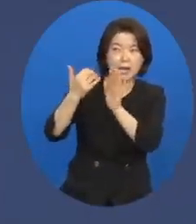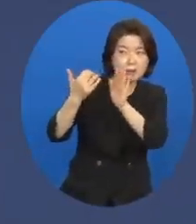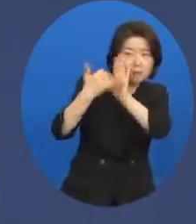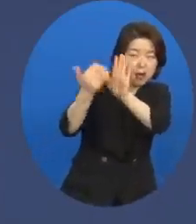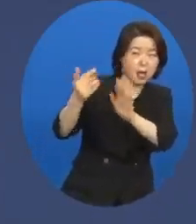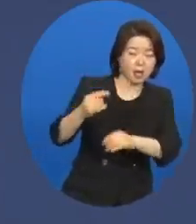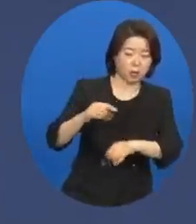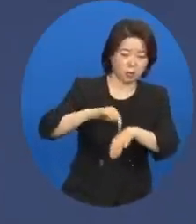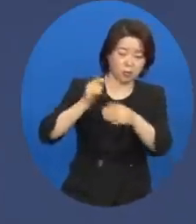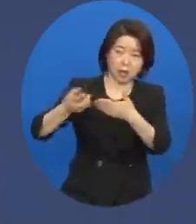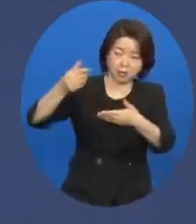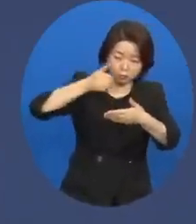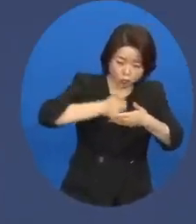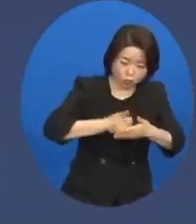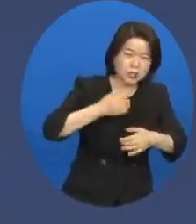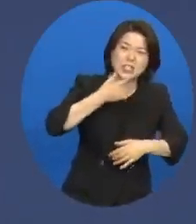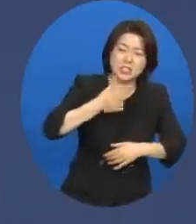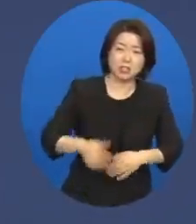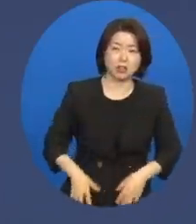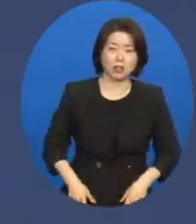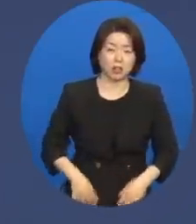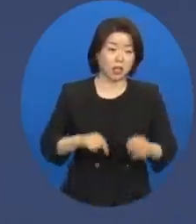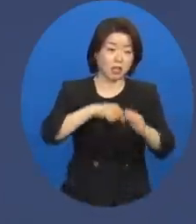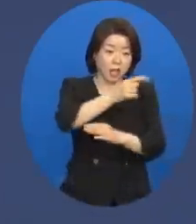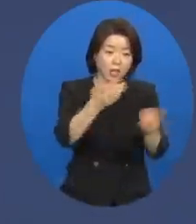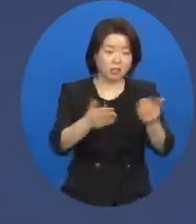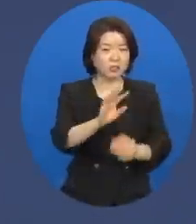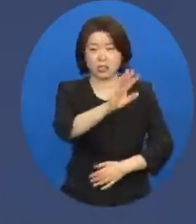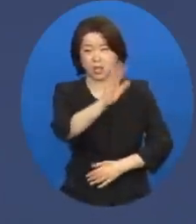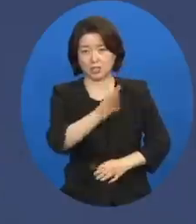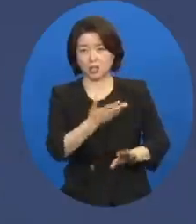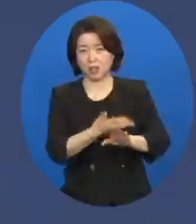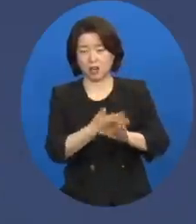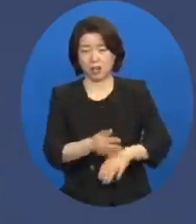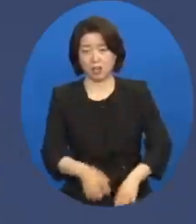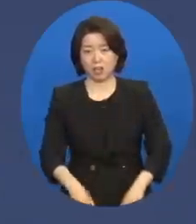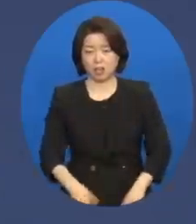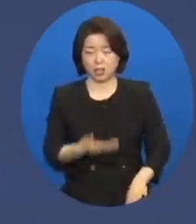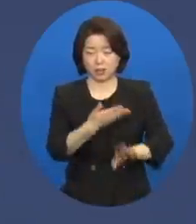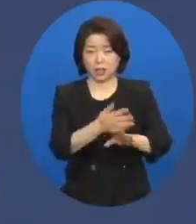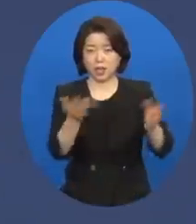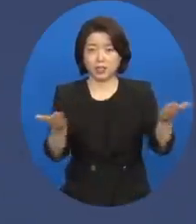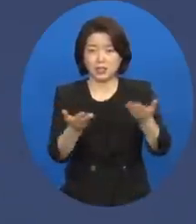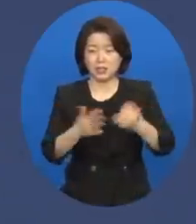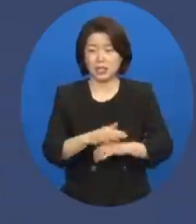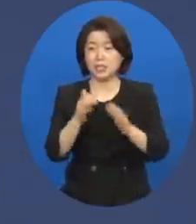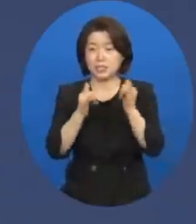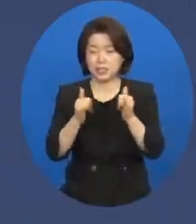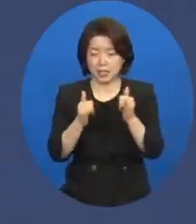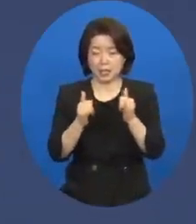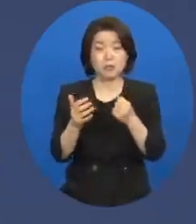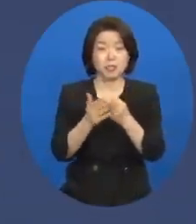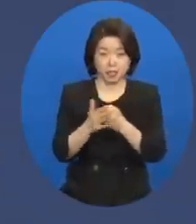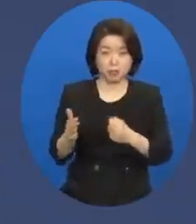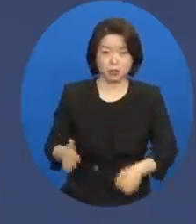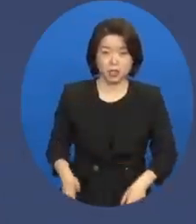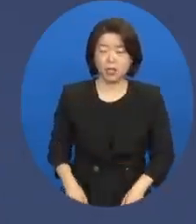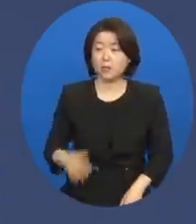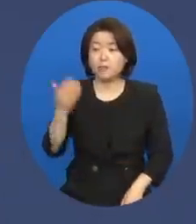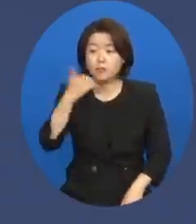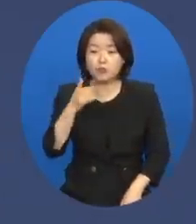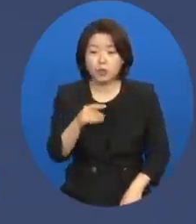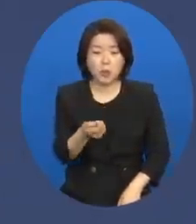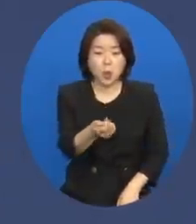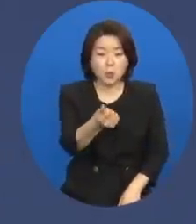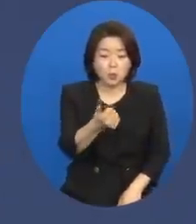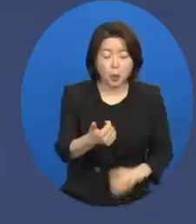마음에 두기 싫어하는. 다른 일에는 그렇게 안 해요. 다른 일에 절대 인간이 인간이기 때문에요 누구한테